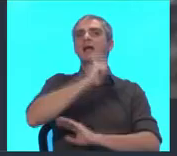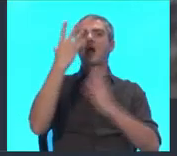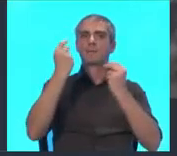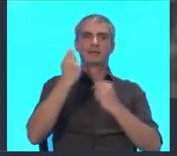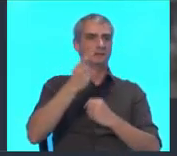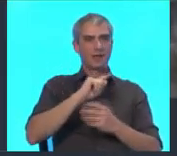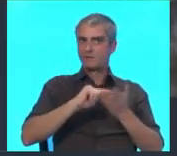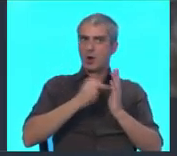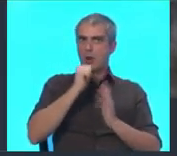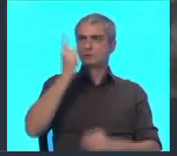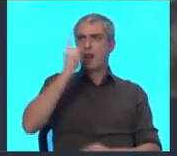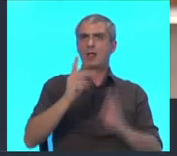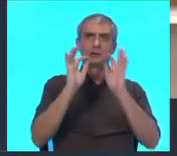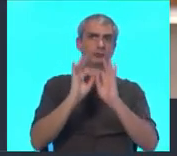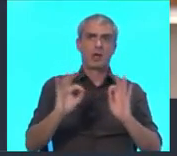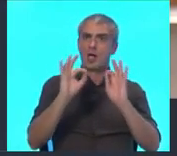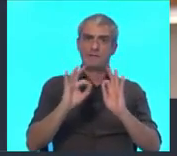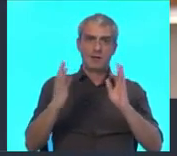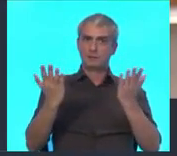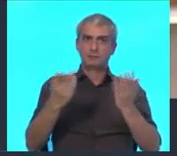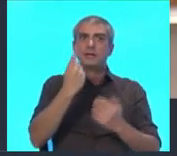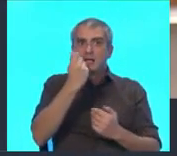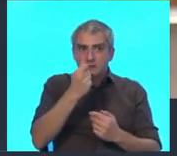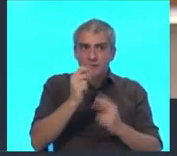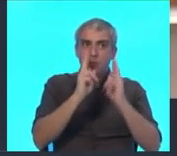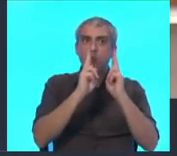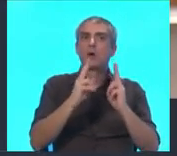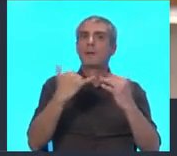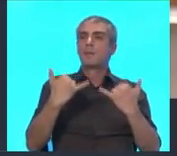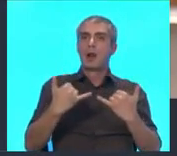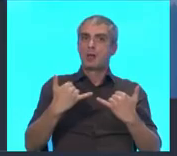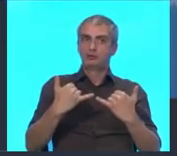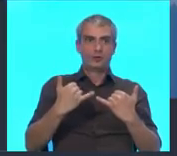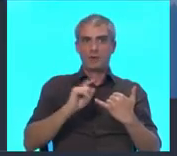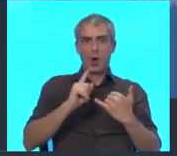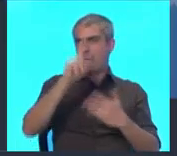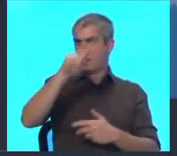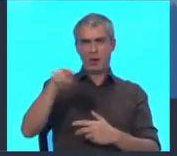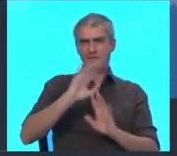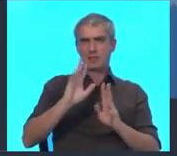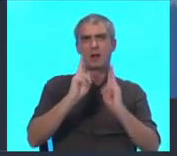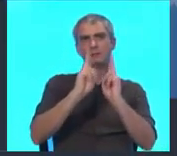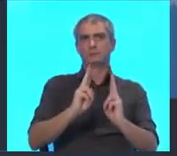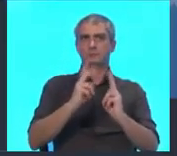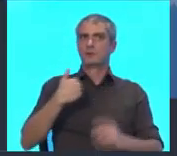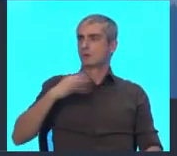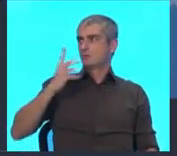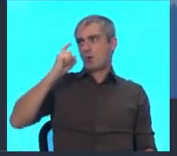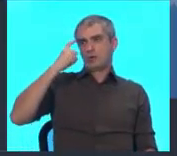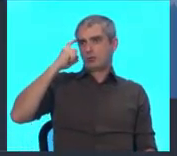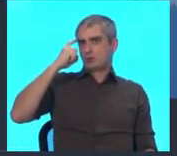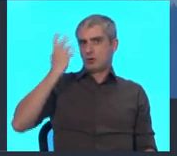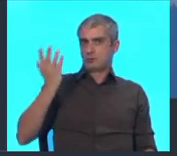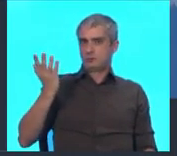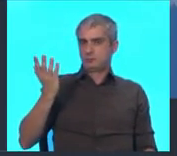aimed at punishing anyone. It's money that's being frozen at this time. It's not being canceled. I am very concerned